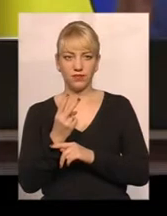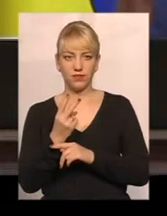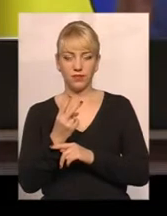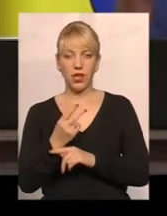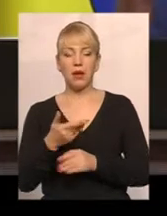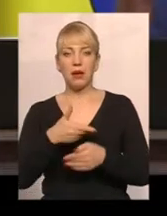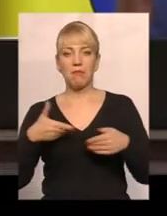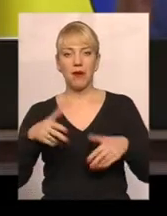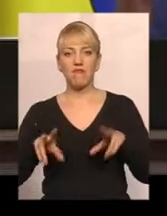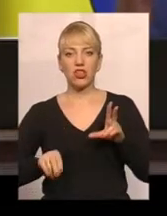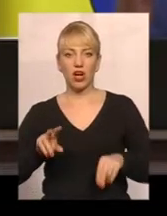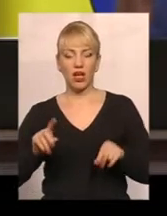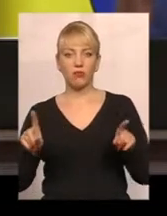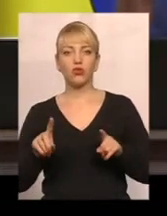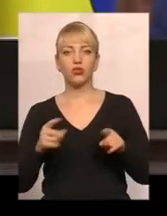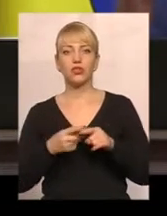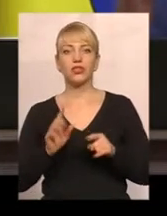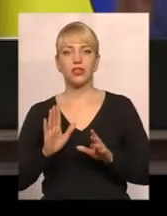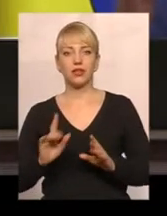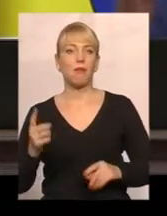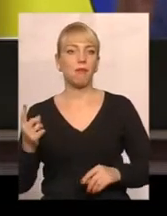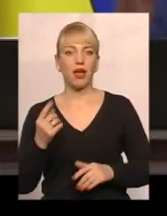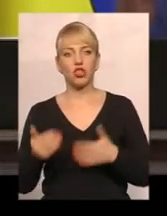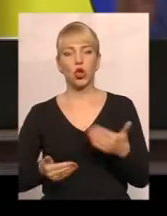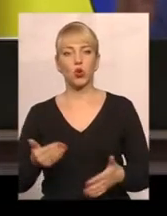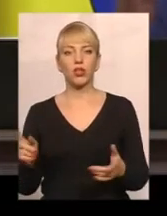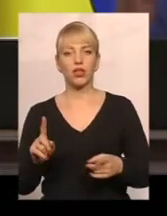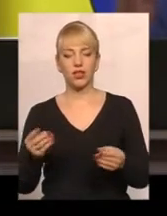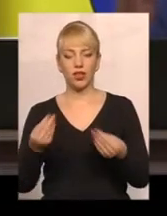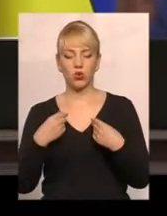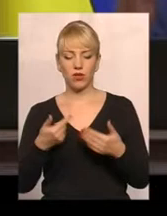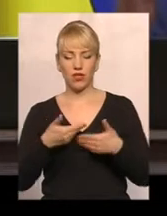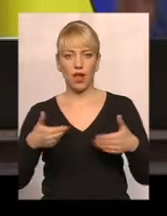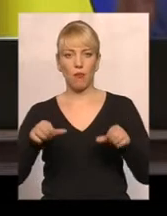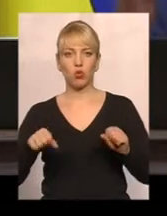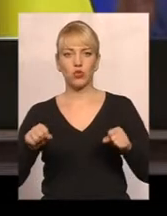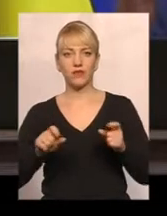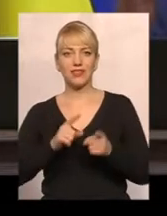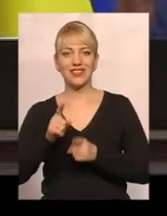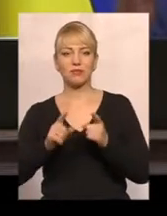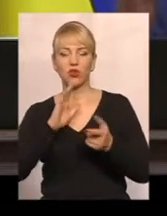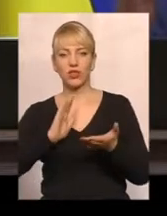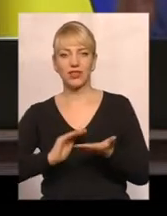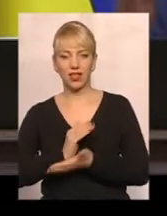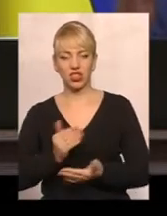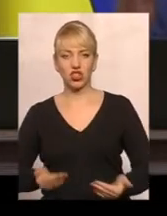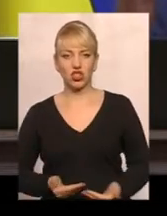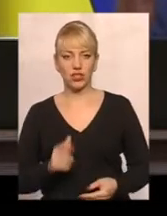Ми вважаємо, що це тільки перші кроки, які дадуть можливість нам змінювати якість життя людей.